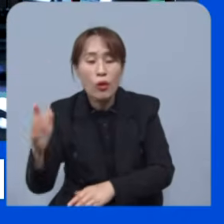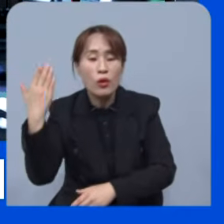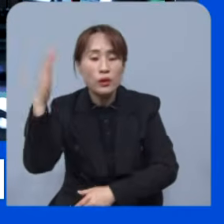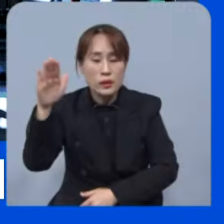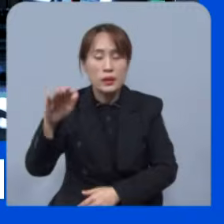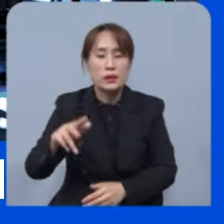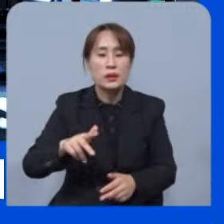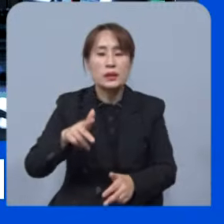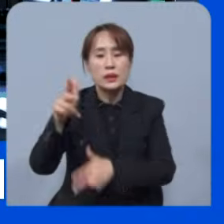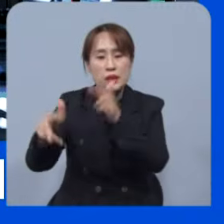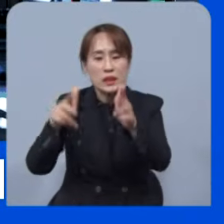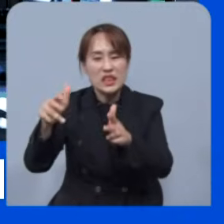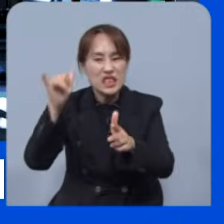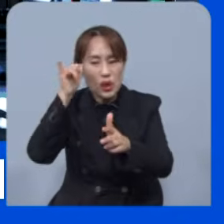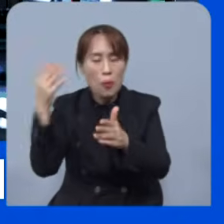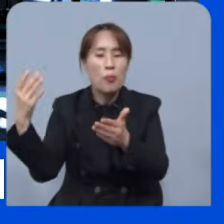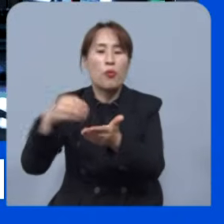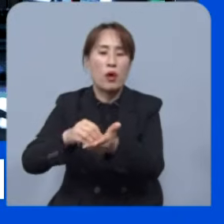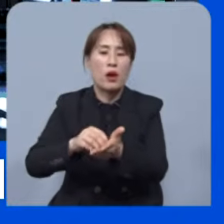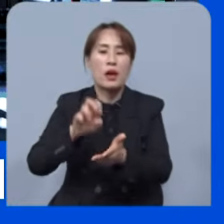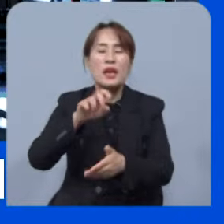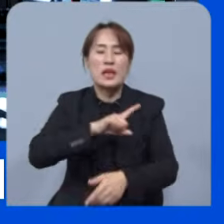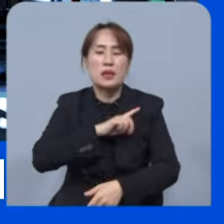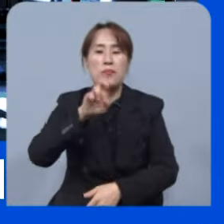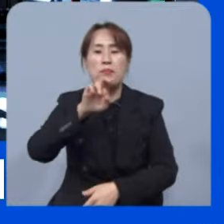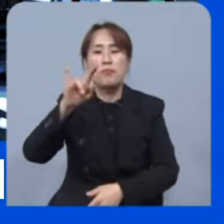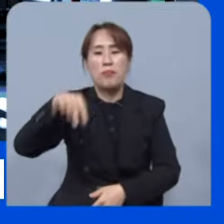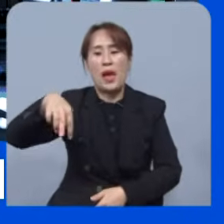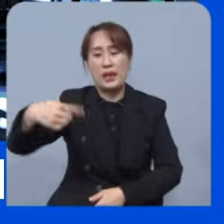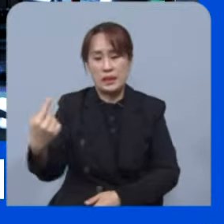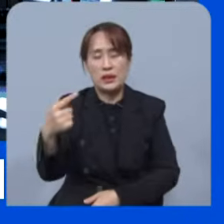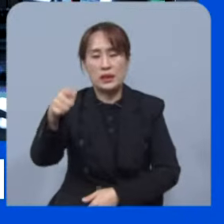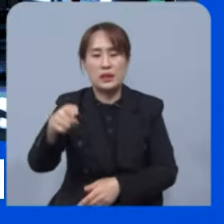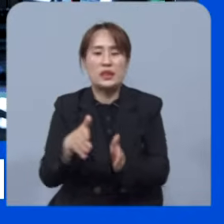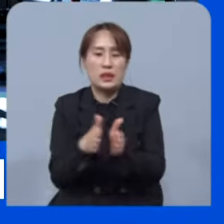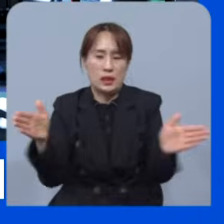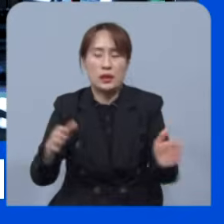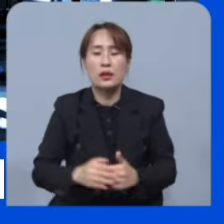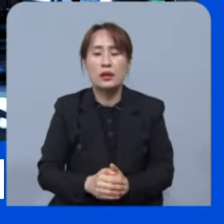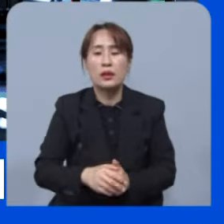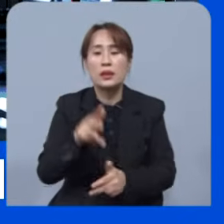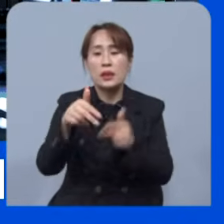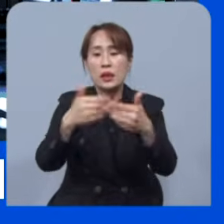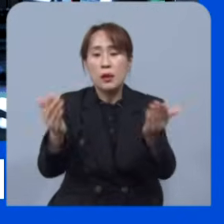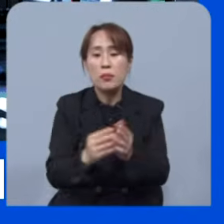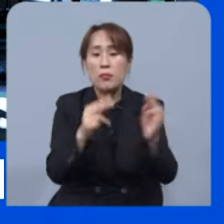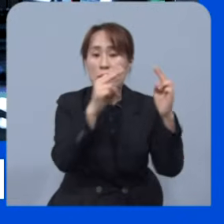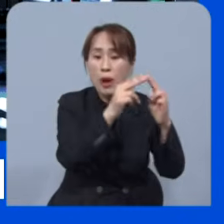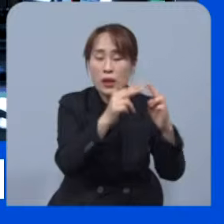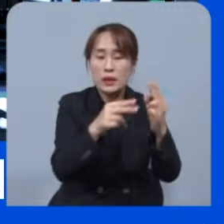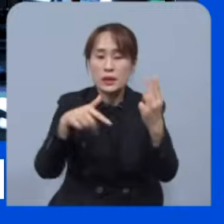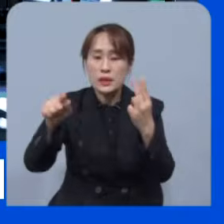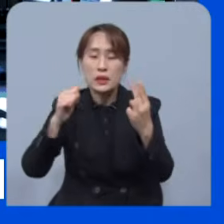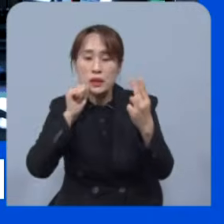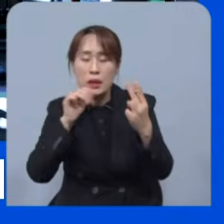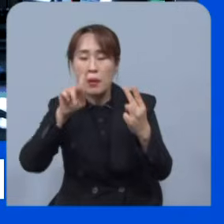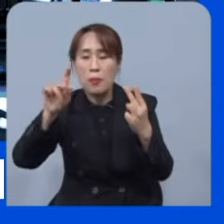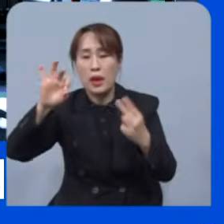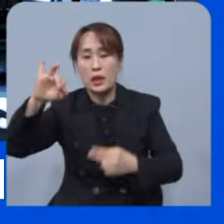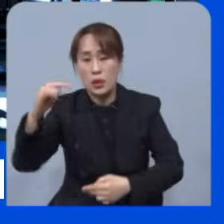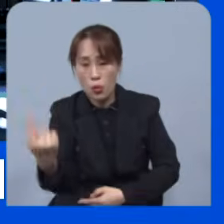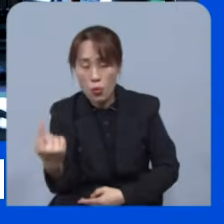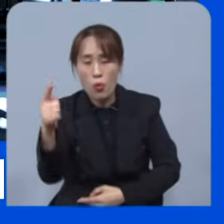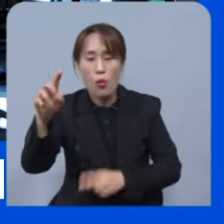최근에 제조업의 인공지능 전환, 저희가 맥스라고 부릅니다. 그 맥스에서 나옵니다. 산업부는 반도체, 2차 전지, 바이오